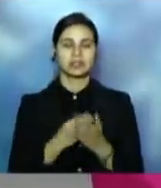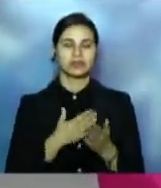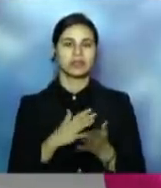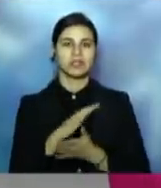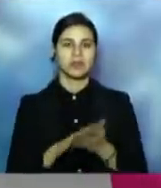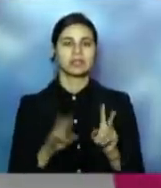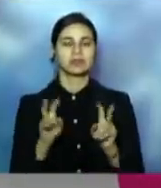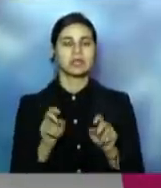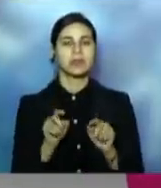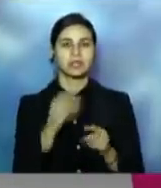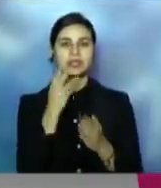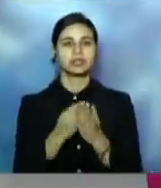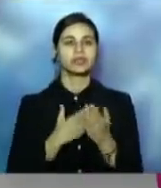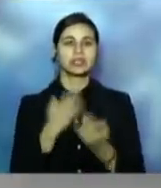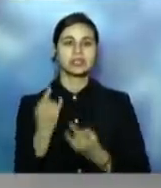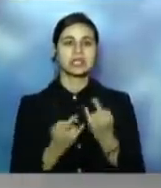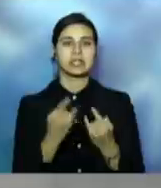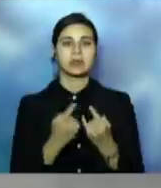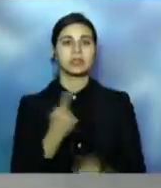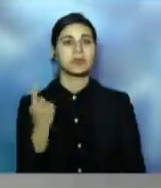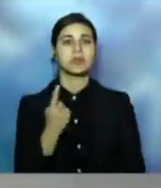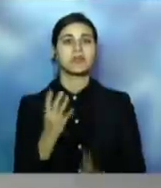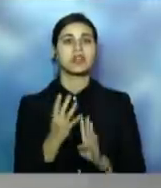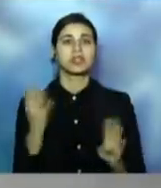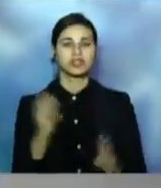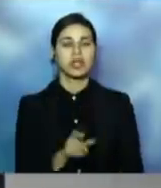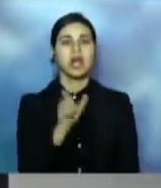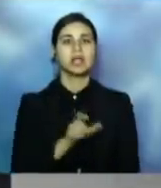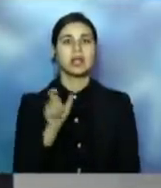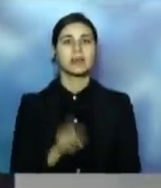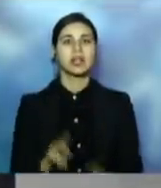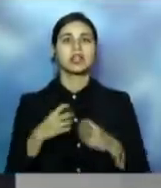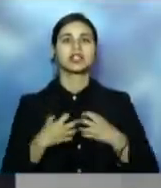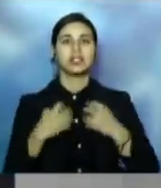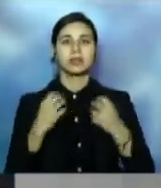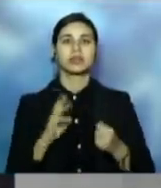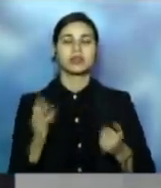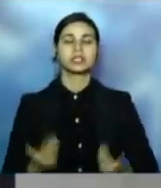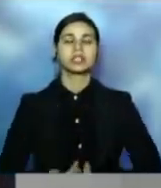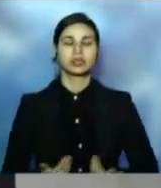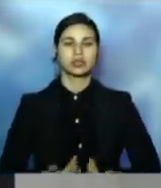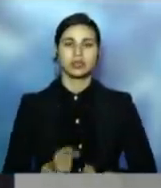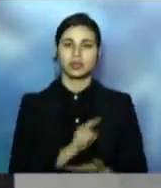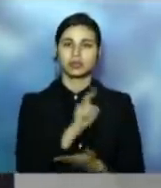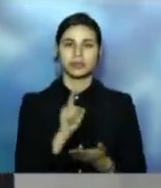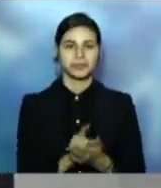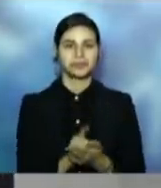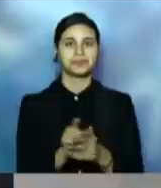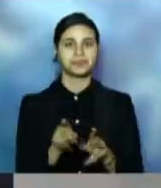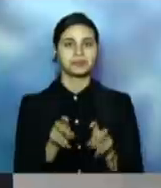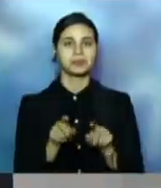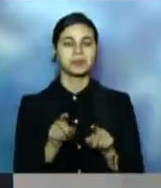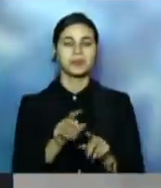ვაგრძელებთ თემას ჩვენს გადაცემაში, რომელიც პირველ რიგში სწორედ ადამიანების ჯანმრთელობას და სიცოცხლეს ემსახურება. ჩვენი გადაცემის